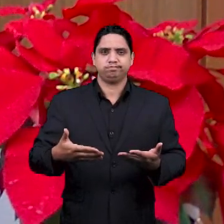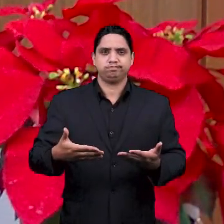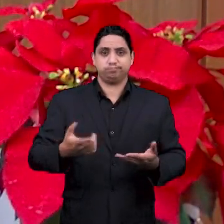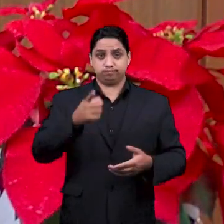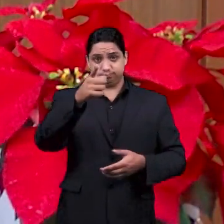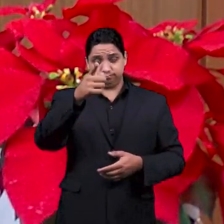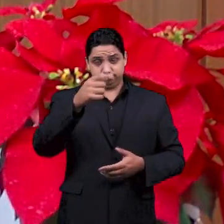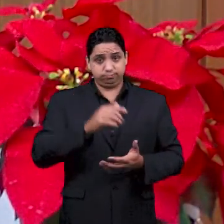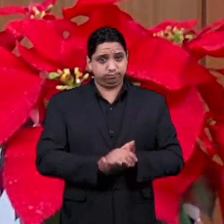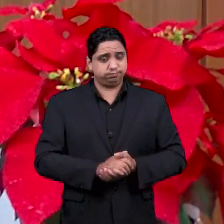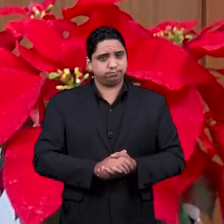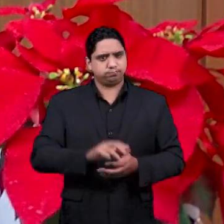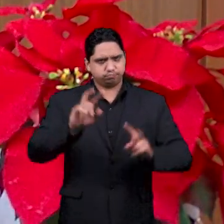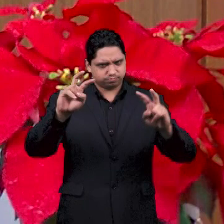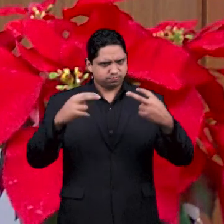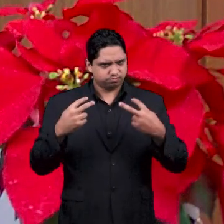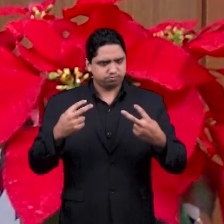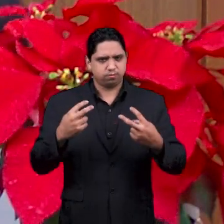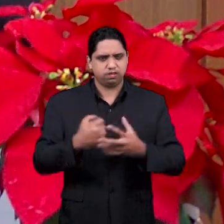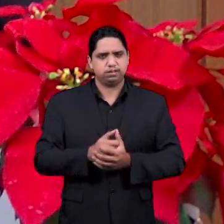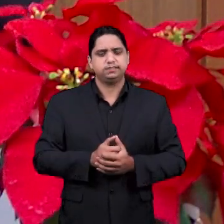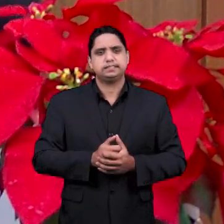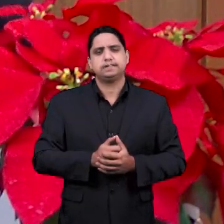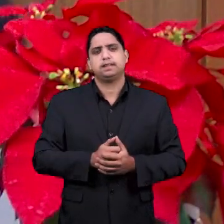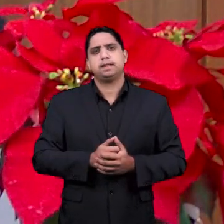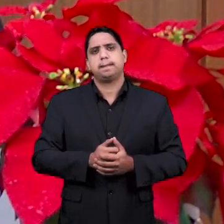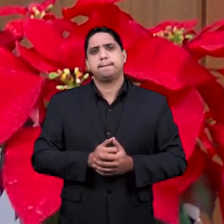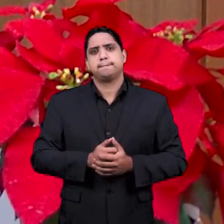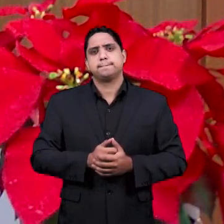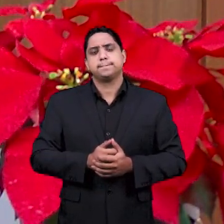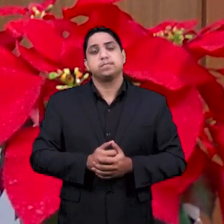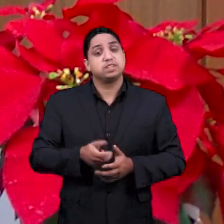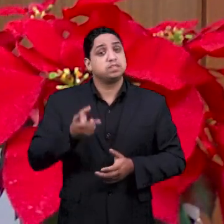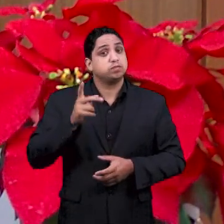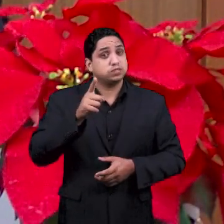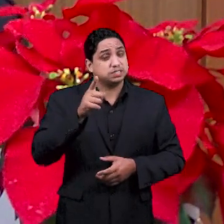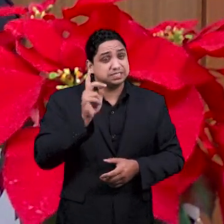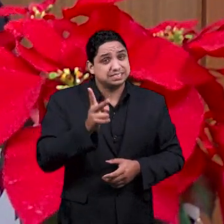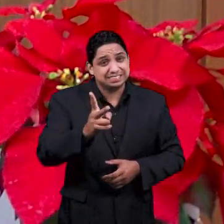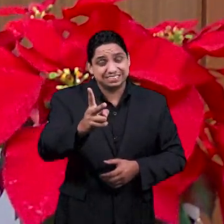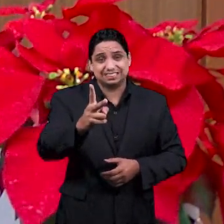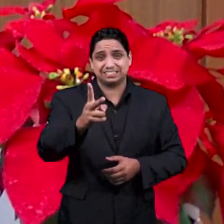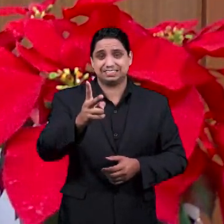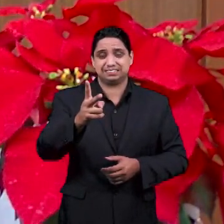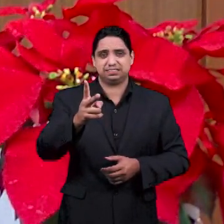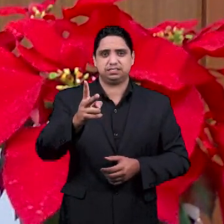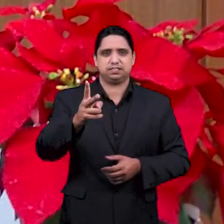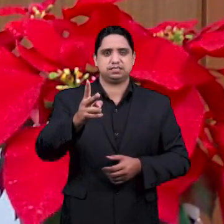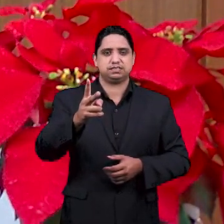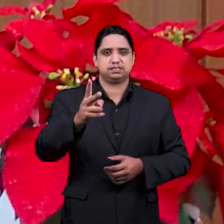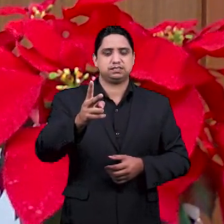дни. Вы, братья и сестры, вы всегда